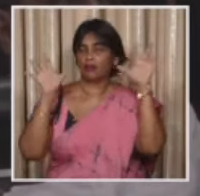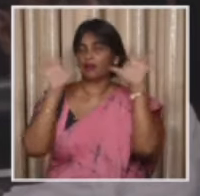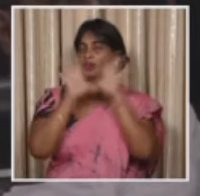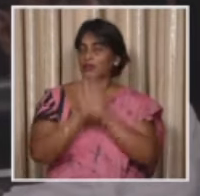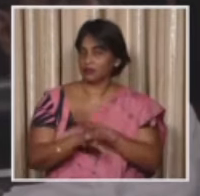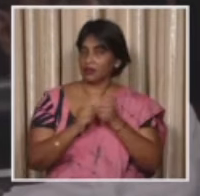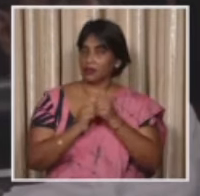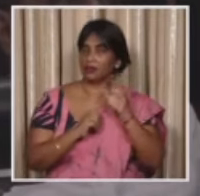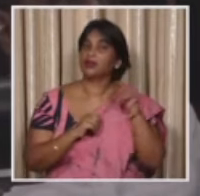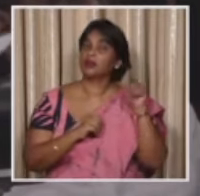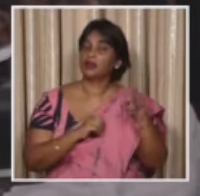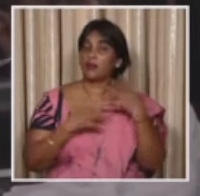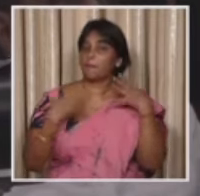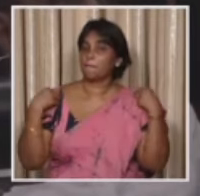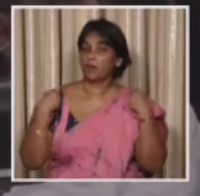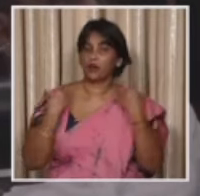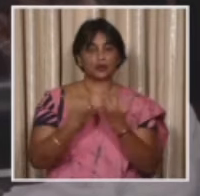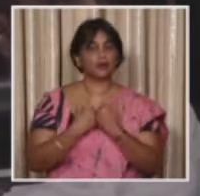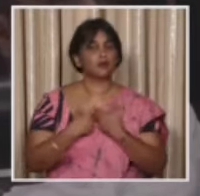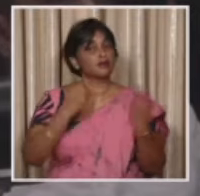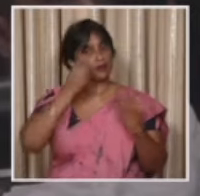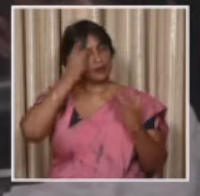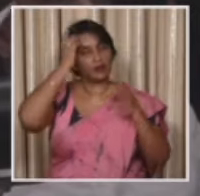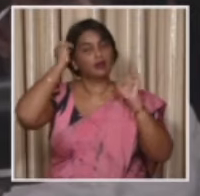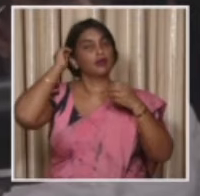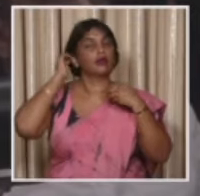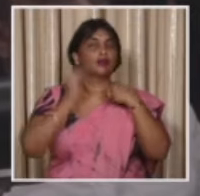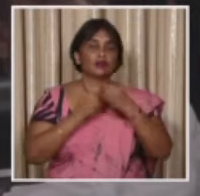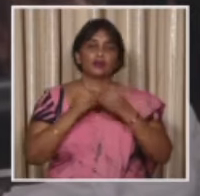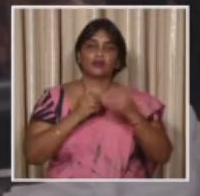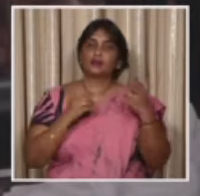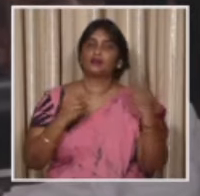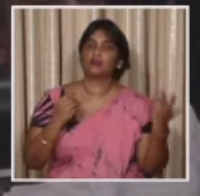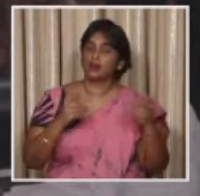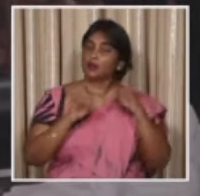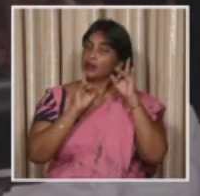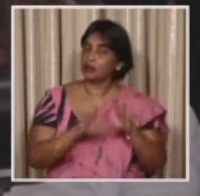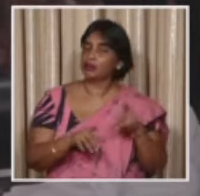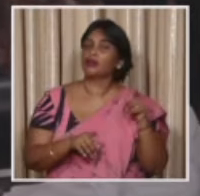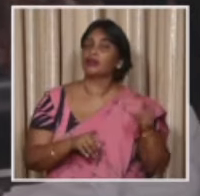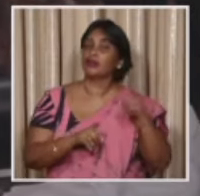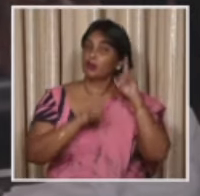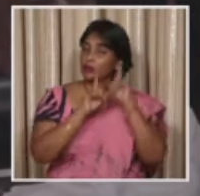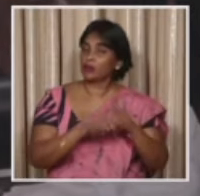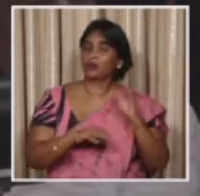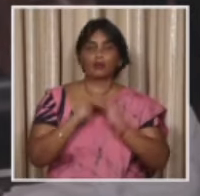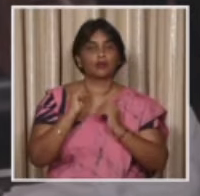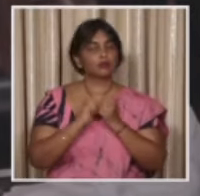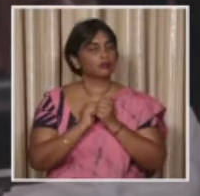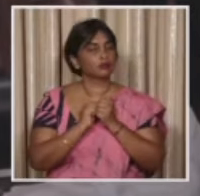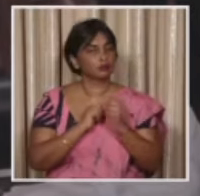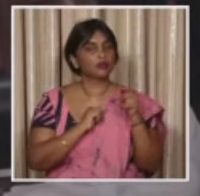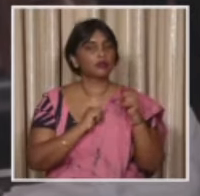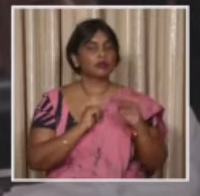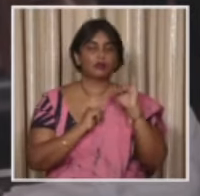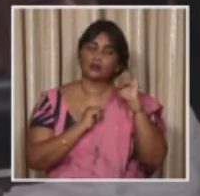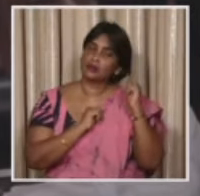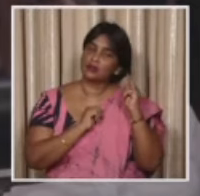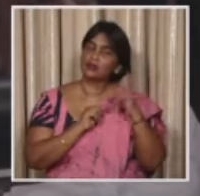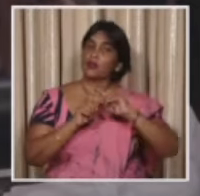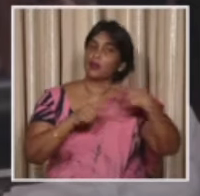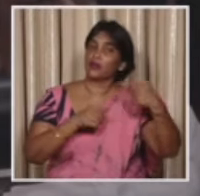සිද්ධ වුණා ඒ පාසුකම් ටික ලබා ගන්න බැරුව ගියා කර්මාන්ත කරන්න බැරුව ගියා හැබැයි ඒ වගේ ක්‍රමවේදයක් යම් කිසි